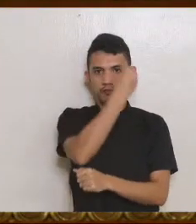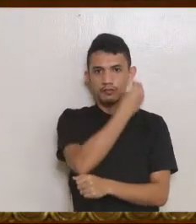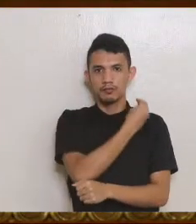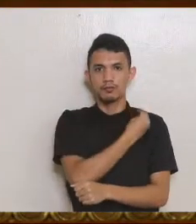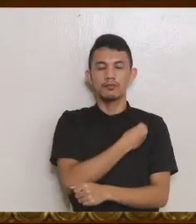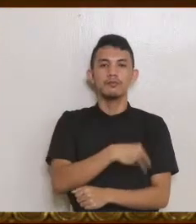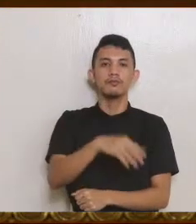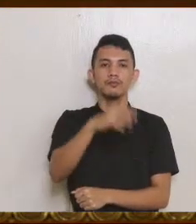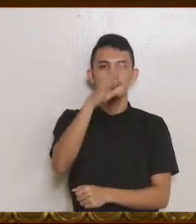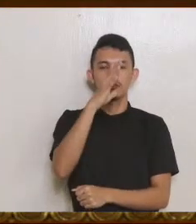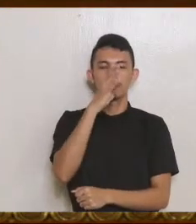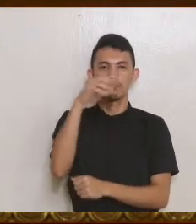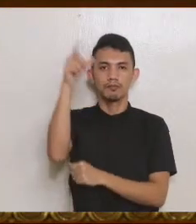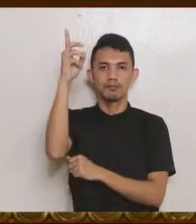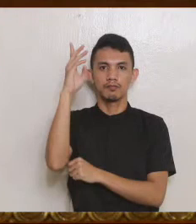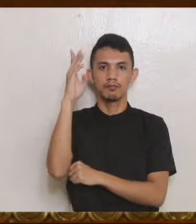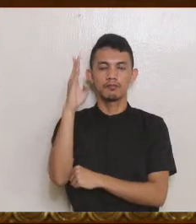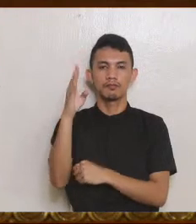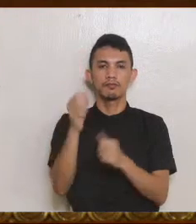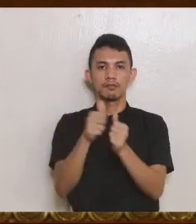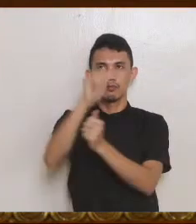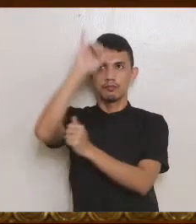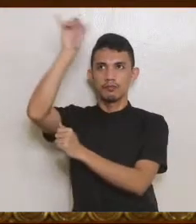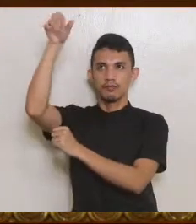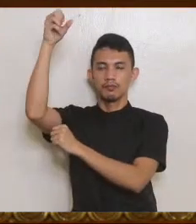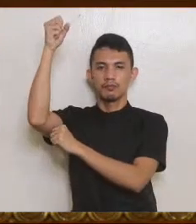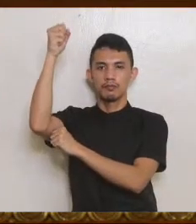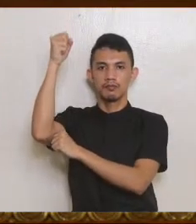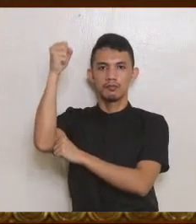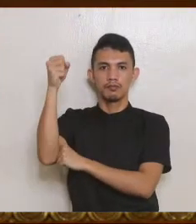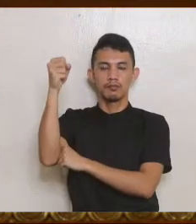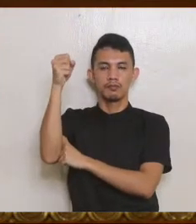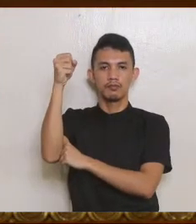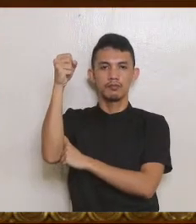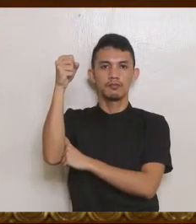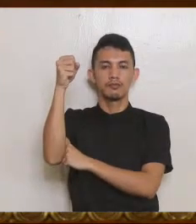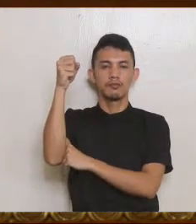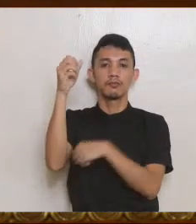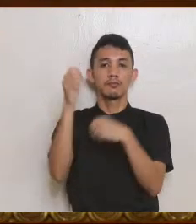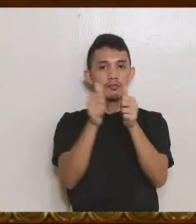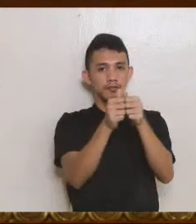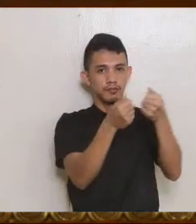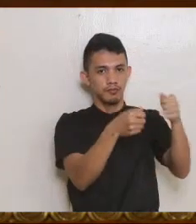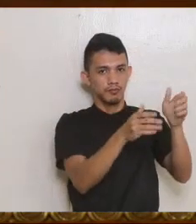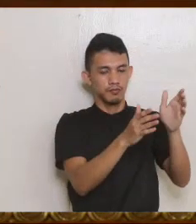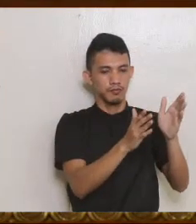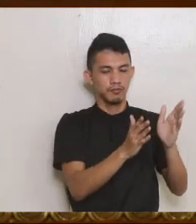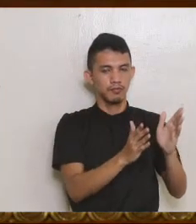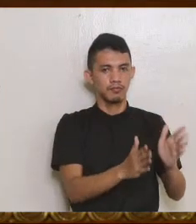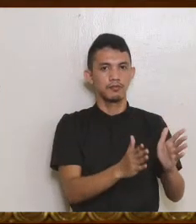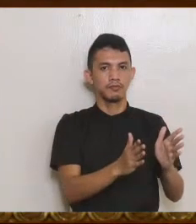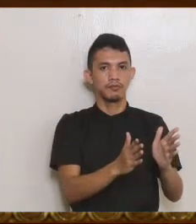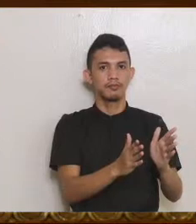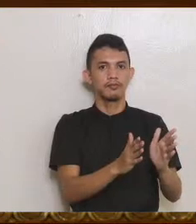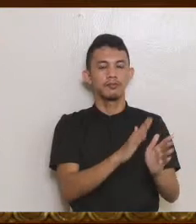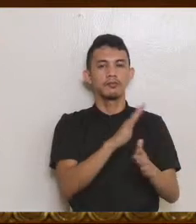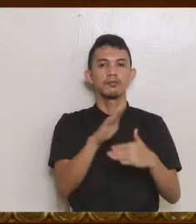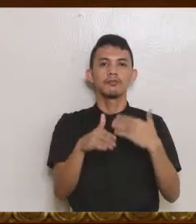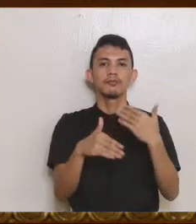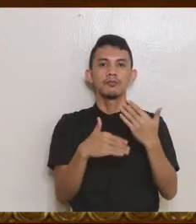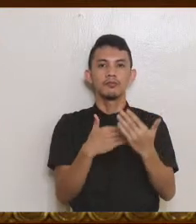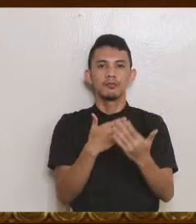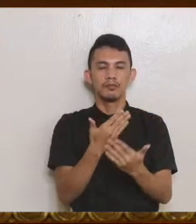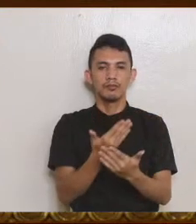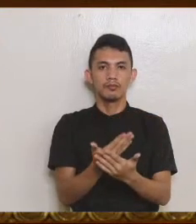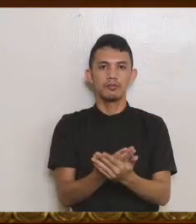Dios, uban ni San Jose ang matarong ug ligdong nga bana, uban sa mga apostol ug mga martir, ug